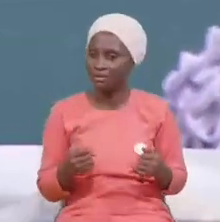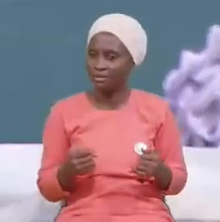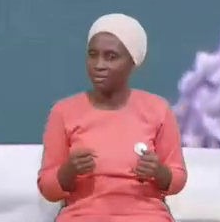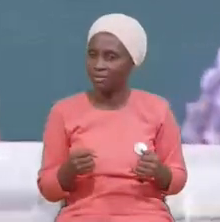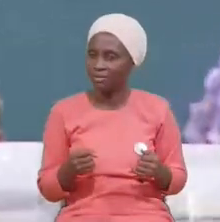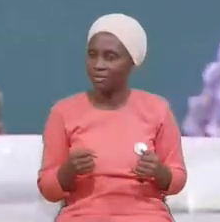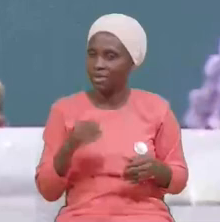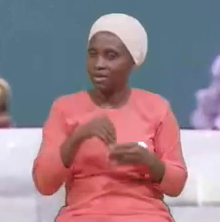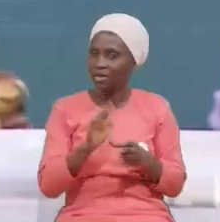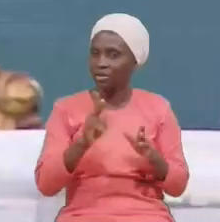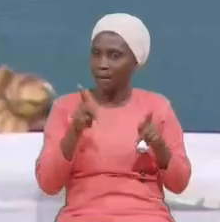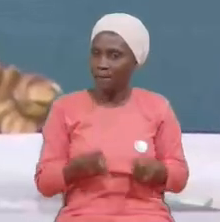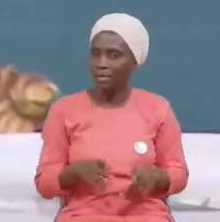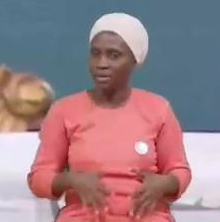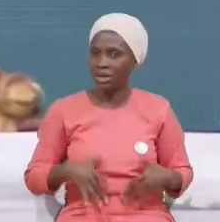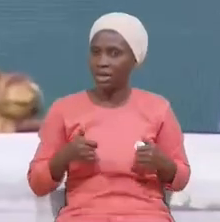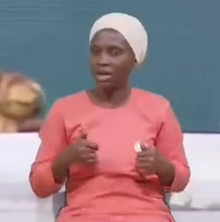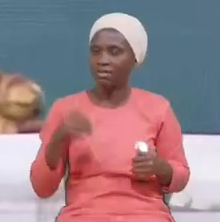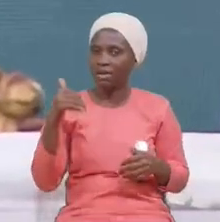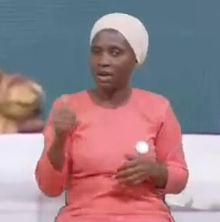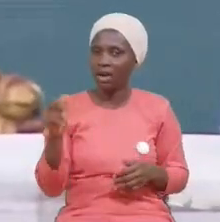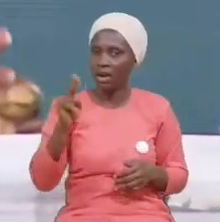Dans ta vie personnelle, un héros.